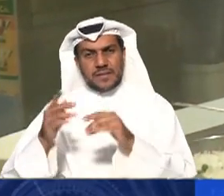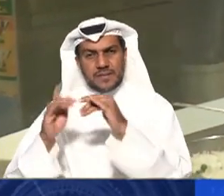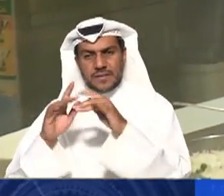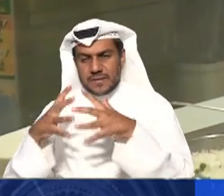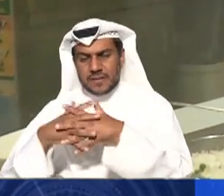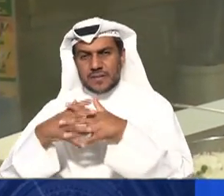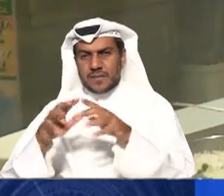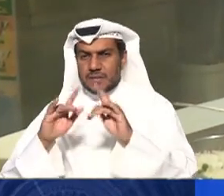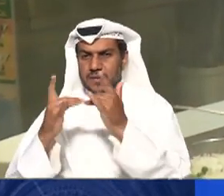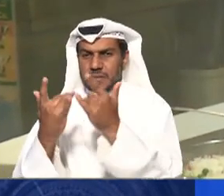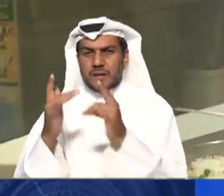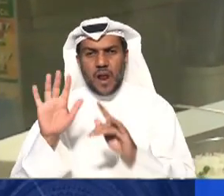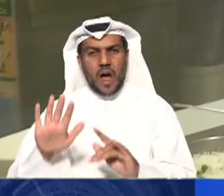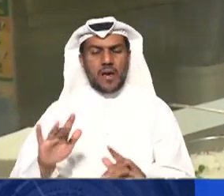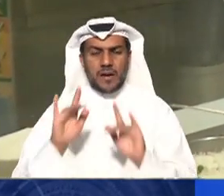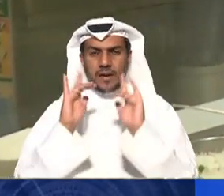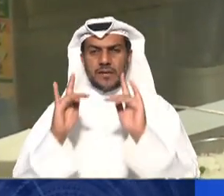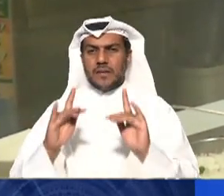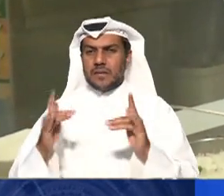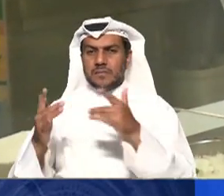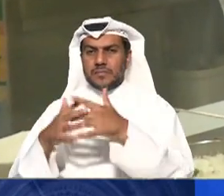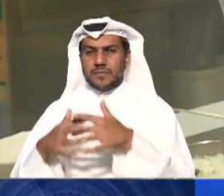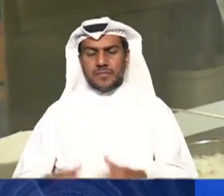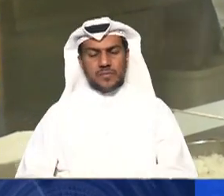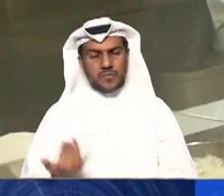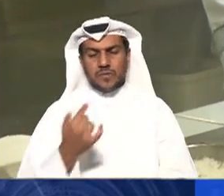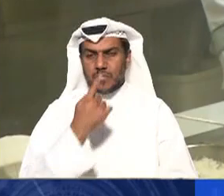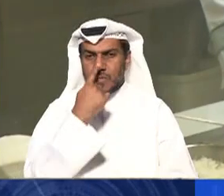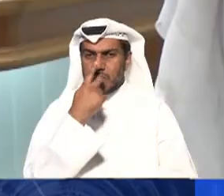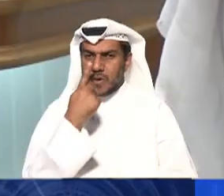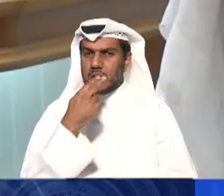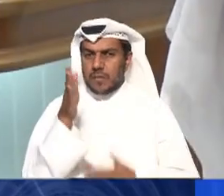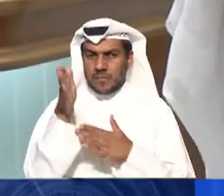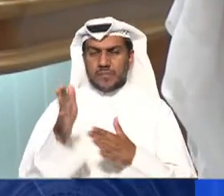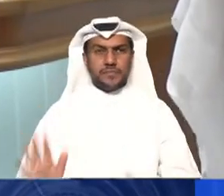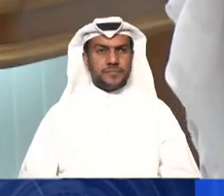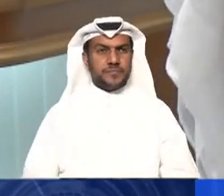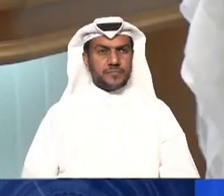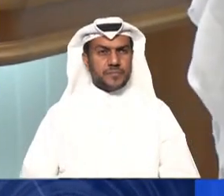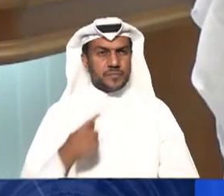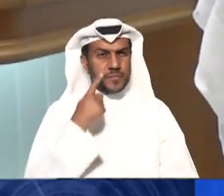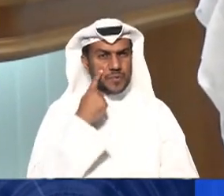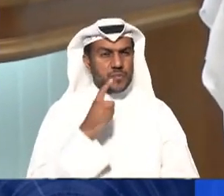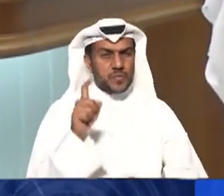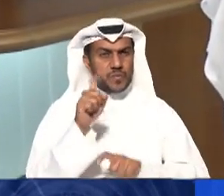الناس وتفاعلهم مع قرارات مجلس الوزراء. خلينا نشوف مكافأة.